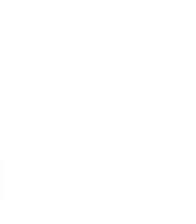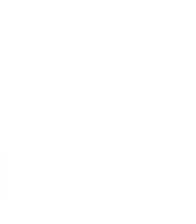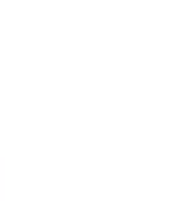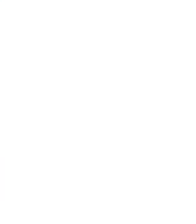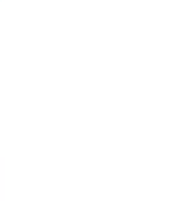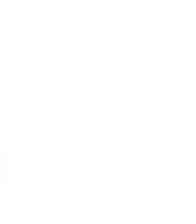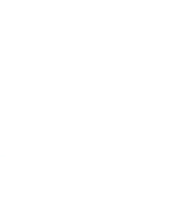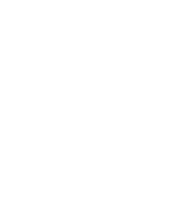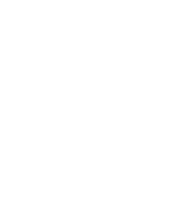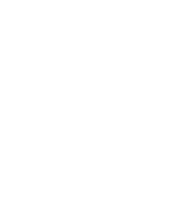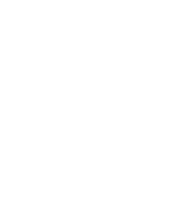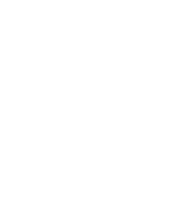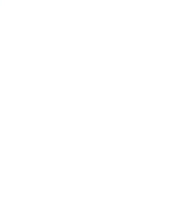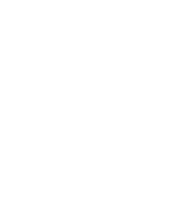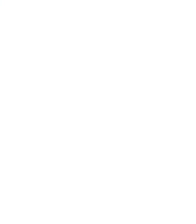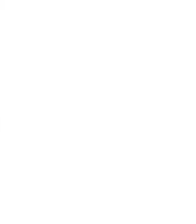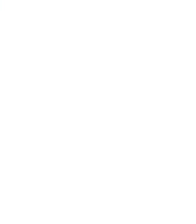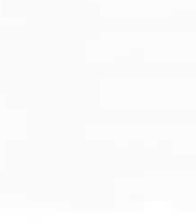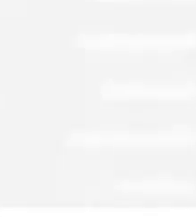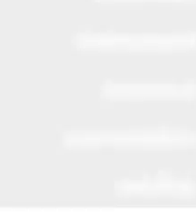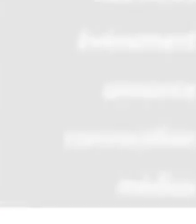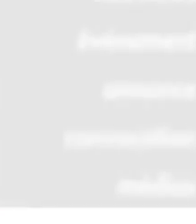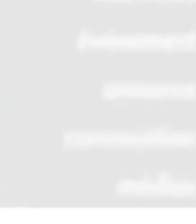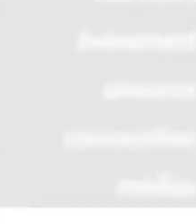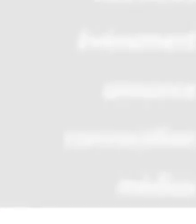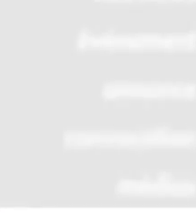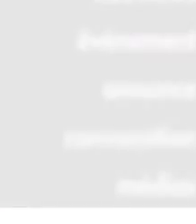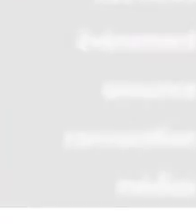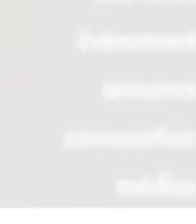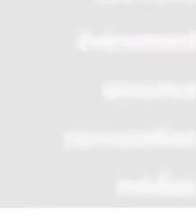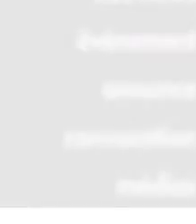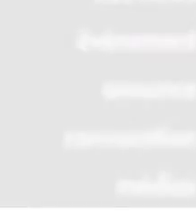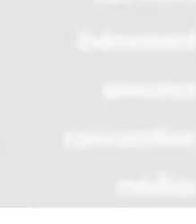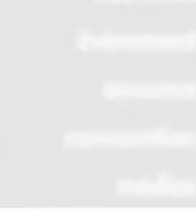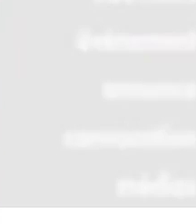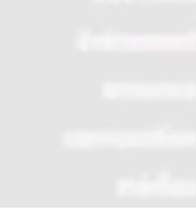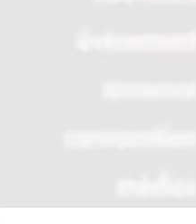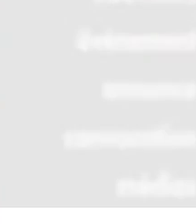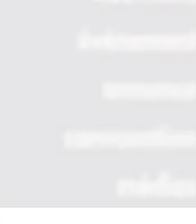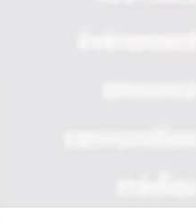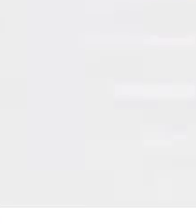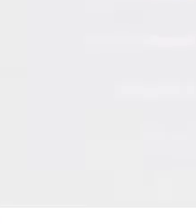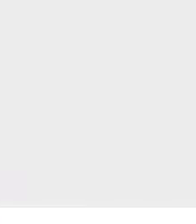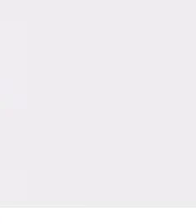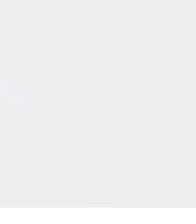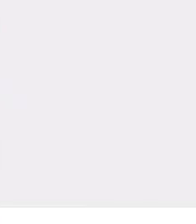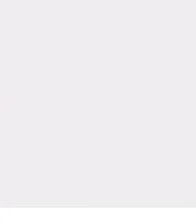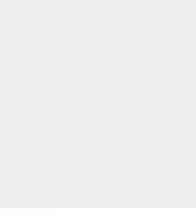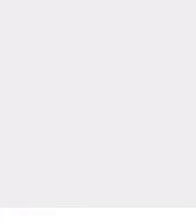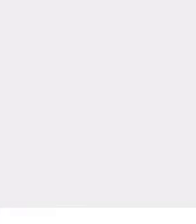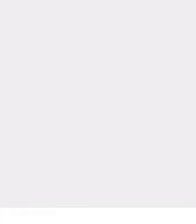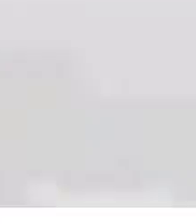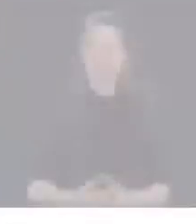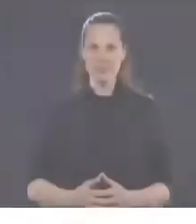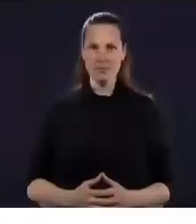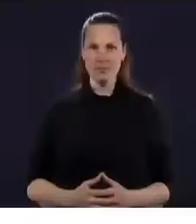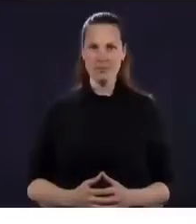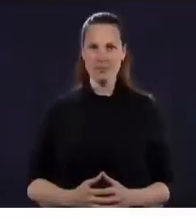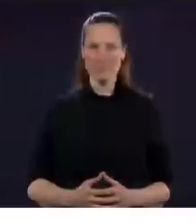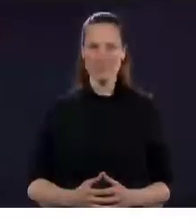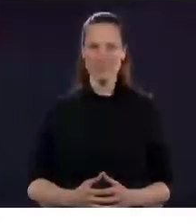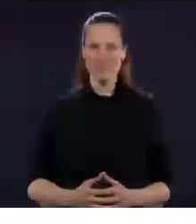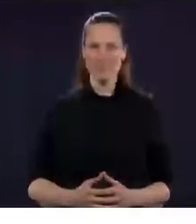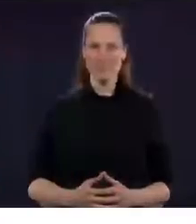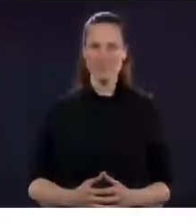de presse. Pour faire le point sur la situation au Québec quant à la COVID-19, le premier ministre du Québec, M. François Legault, est aujourd'hui accompagné de la